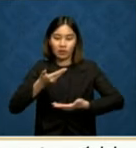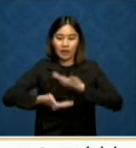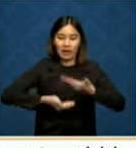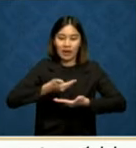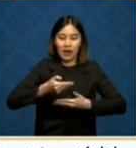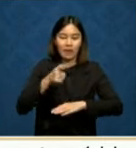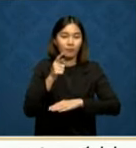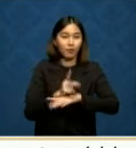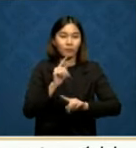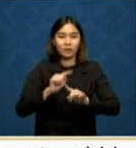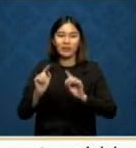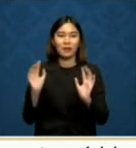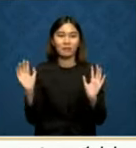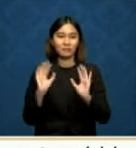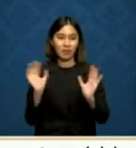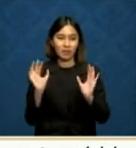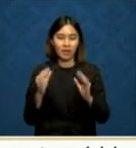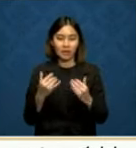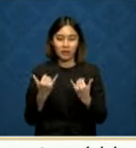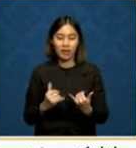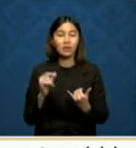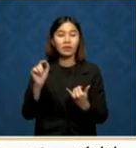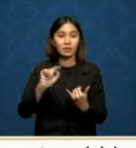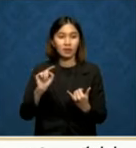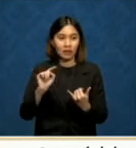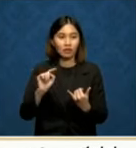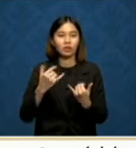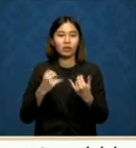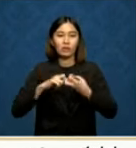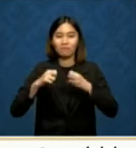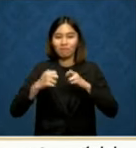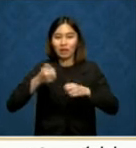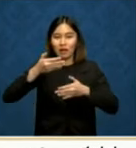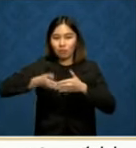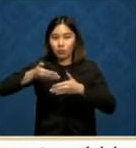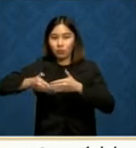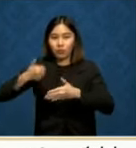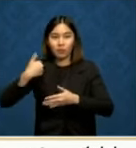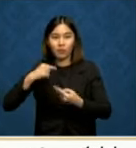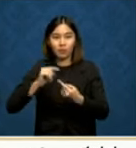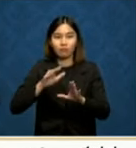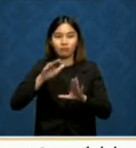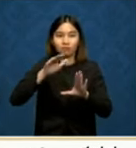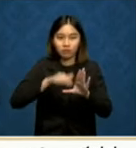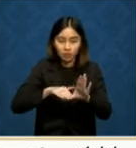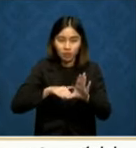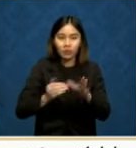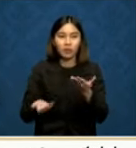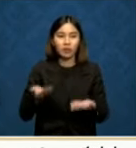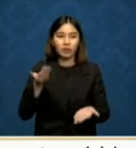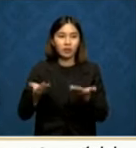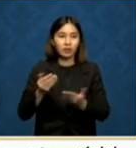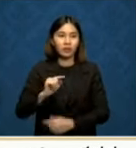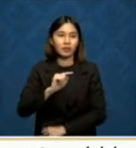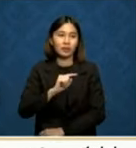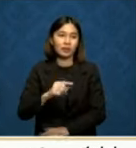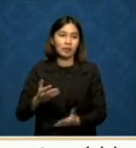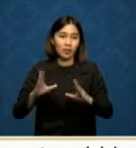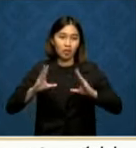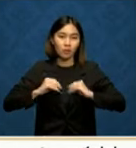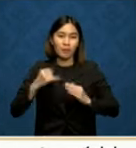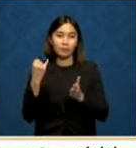้าใน Social Onlineเพรฉั้ตรนี้เองก็ยังเป็ปญหาใเชิงของการขึนทะเบียนแล้วก็ความลบผิดต่าง